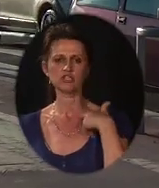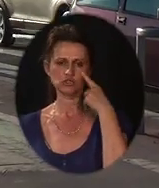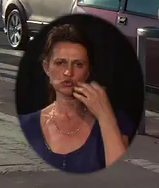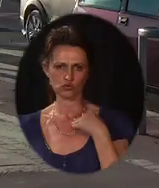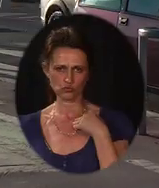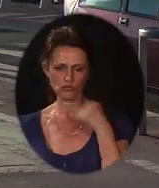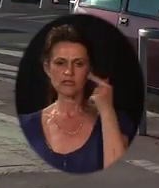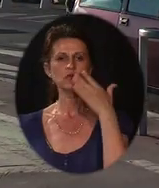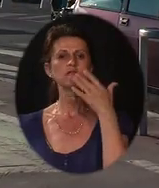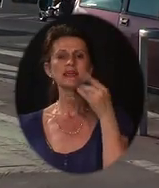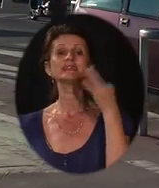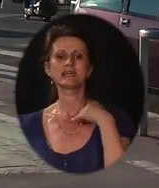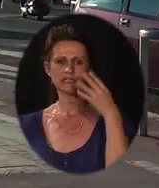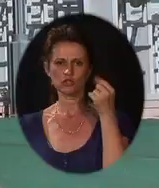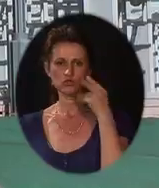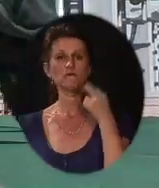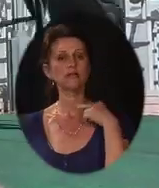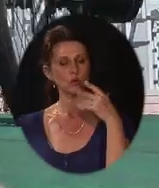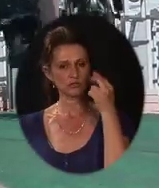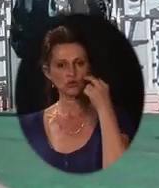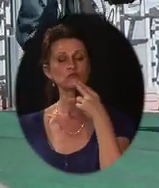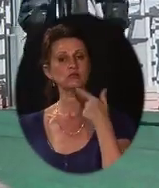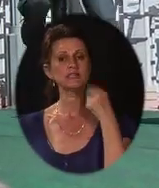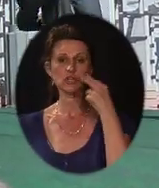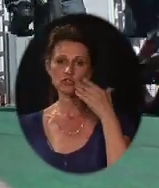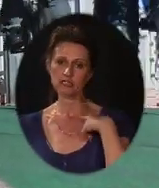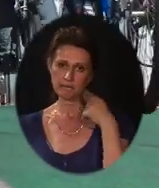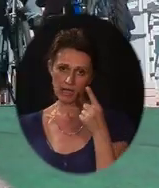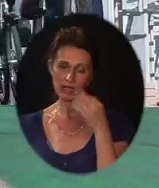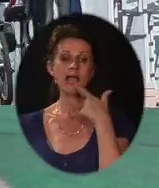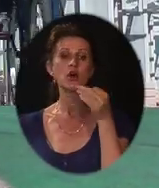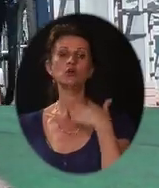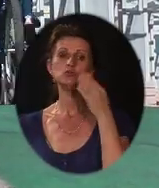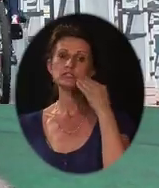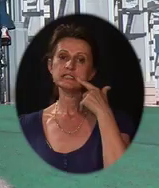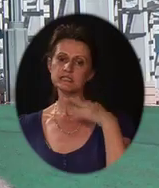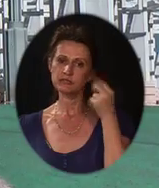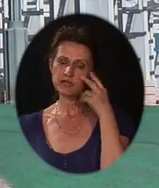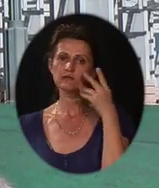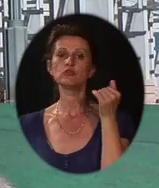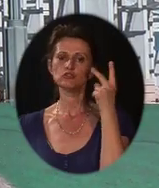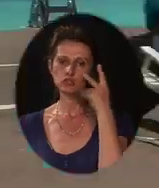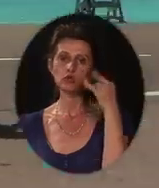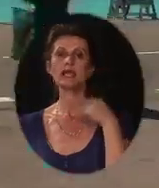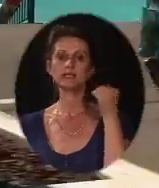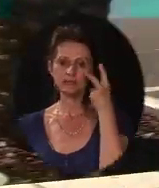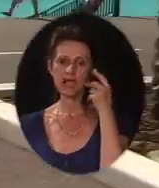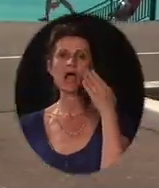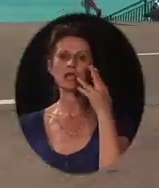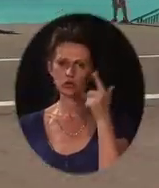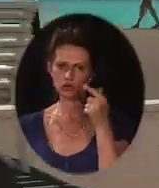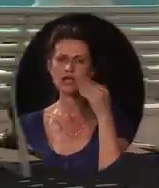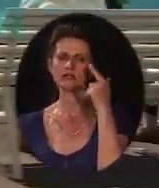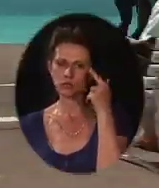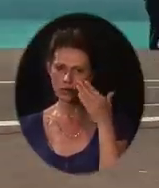faut que vous fassiez très attention au vélo parce que vous ne les entendez pas. Alors, utilisez bien vos yeux, regardez bien autour de vous, à gauche et à